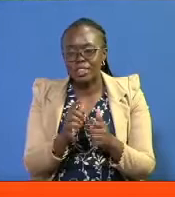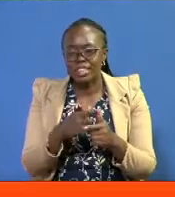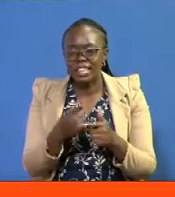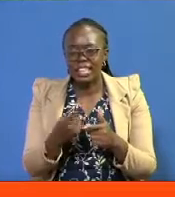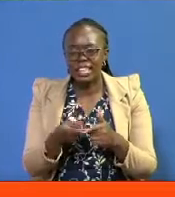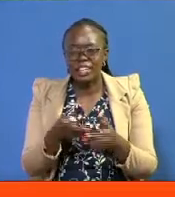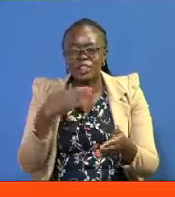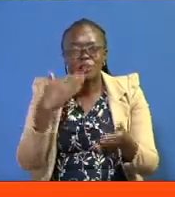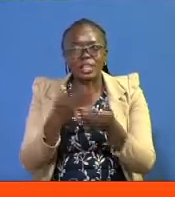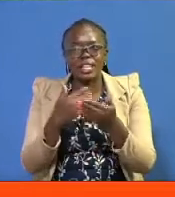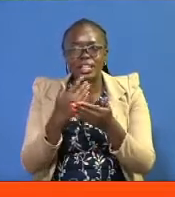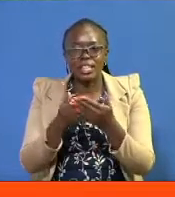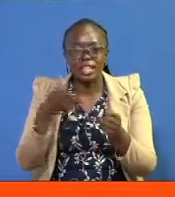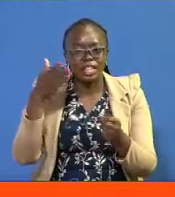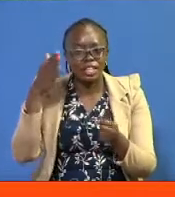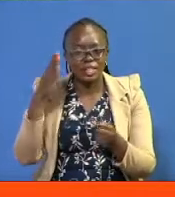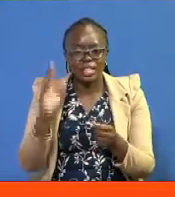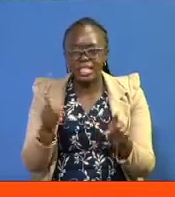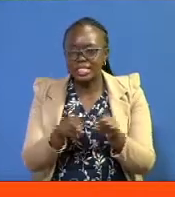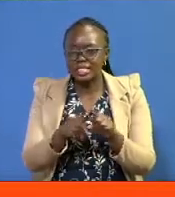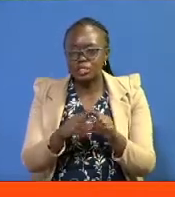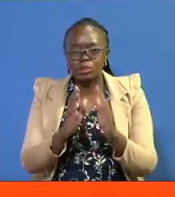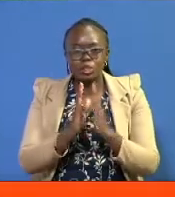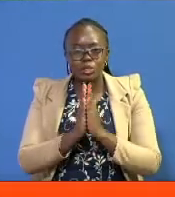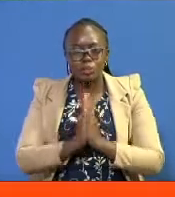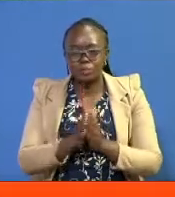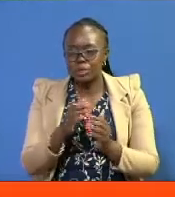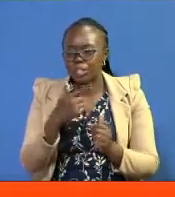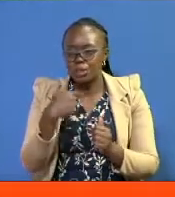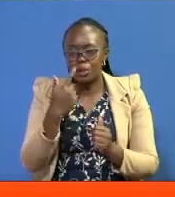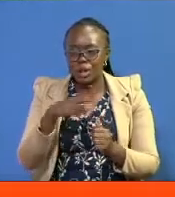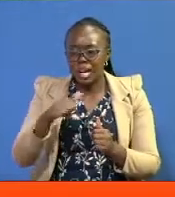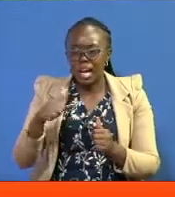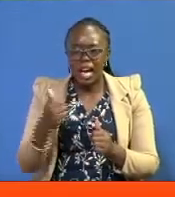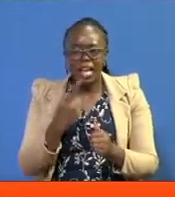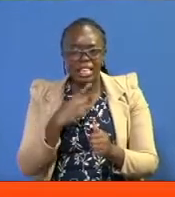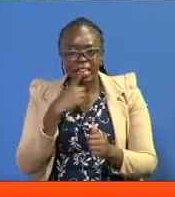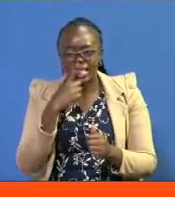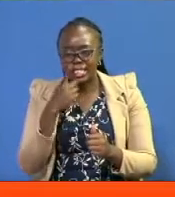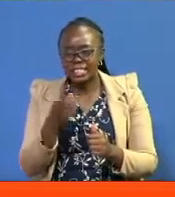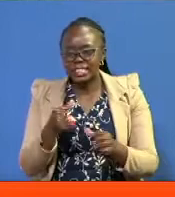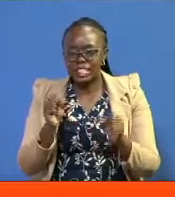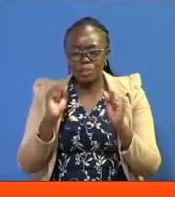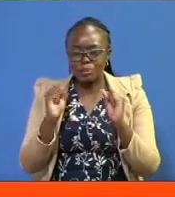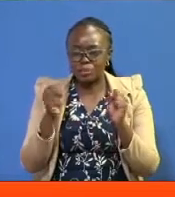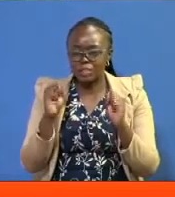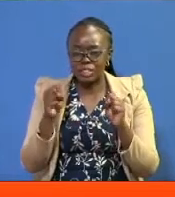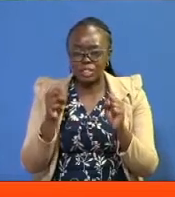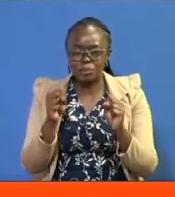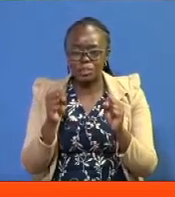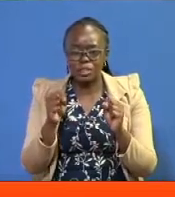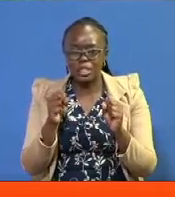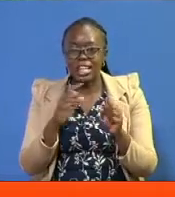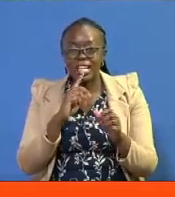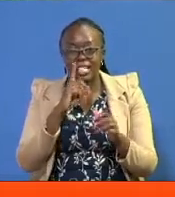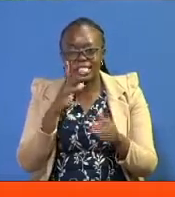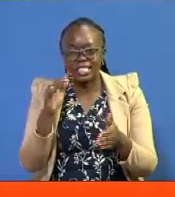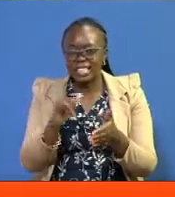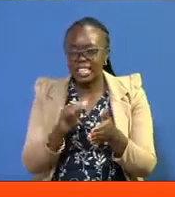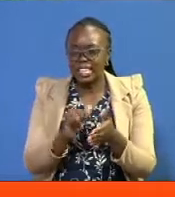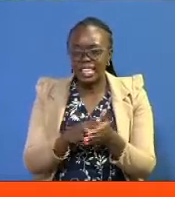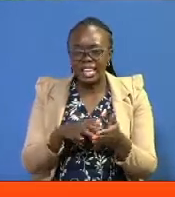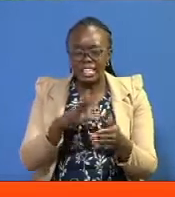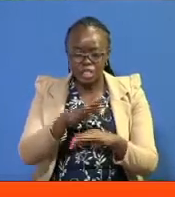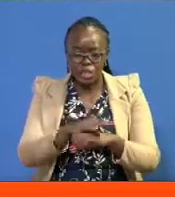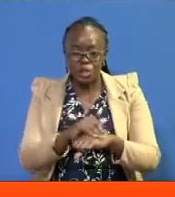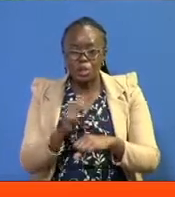Tunamshukuru Mungu na tunamuomba Mungu anayeishi na anayeweza. Wengine wakisema wana uwezo, sisi tunasema watu wakiita baba zao